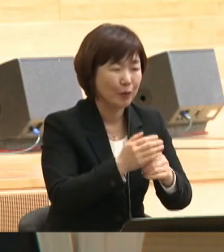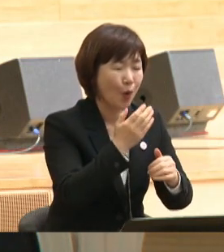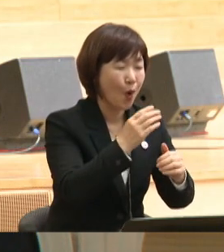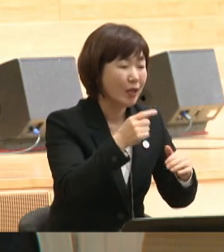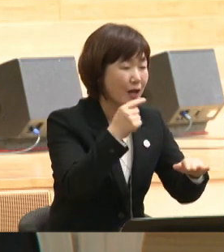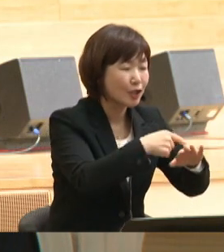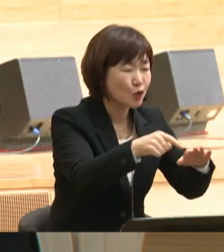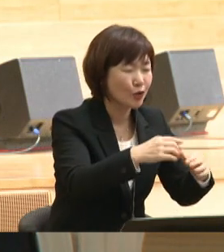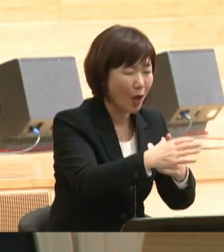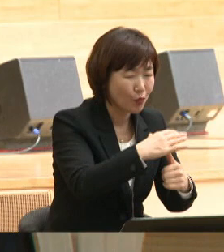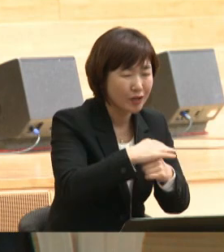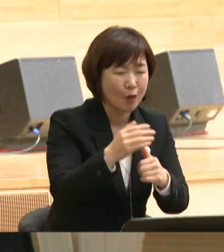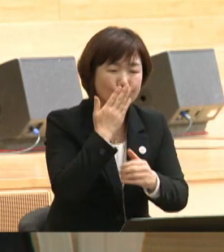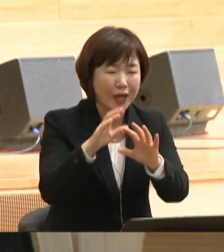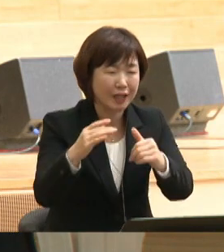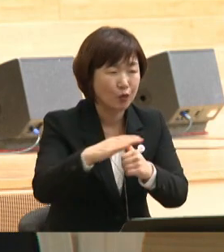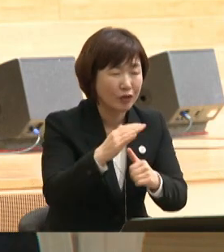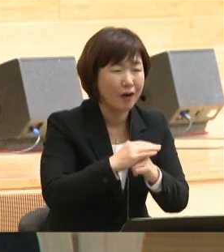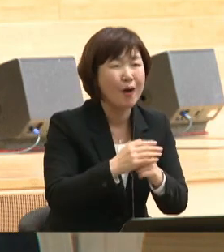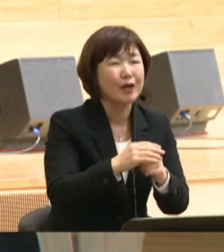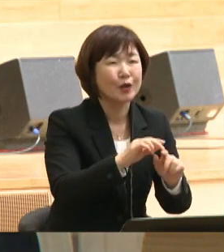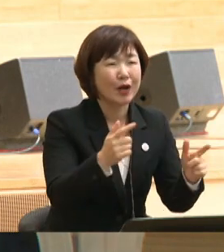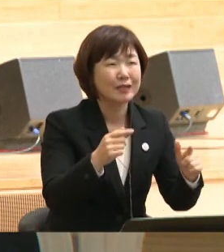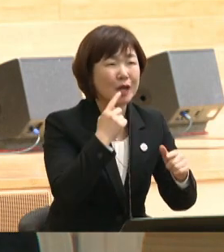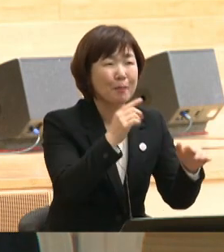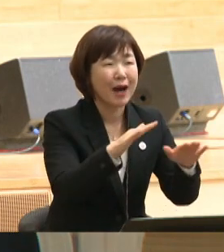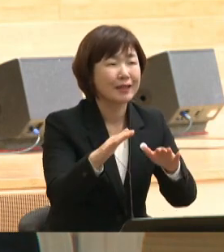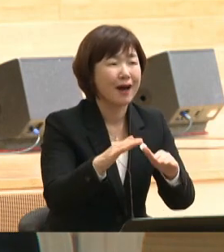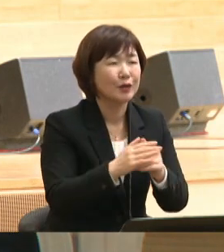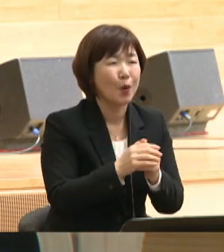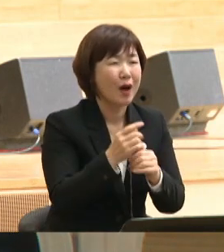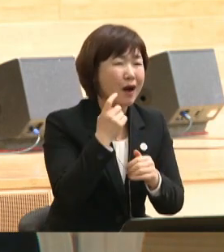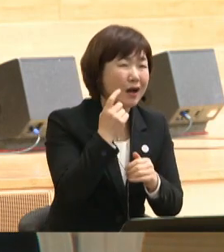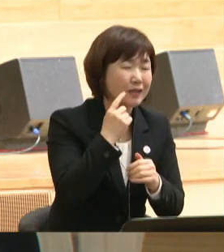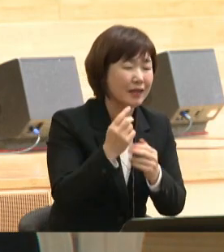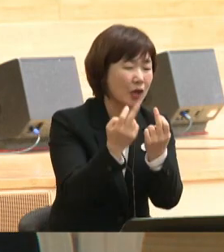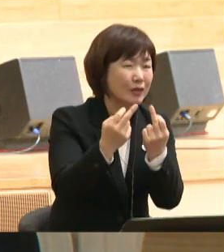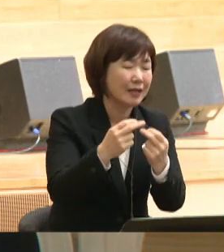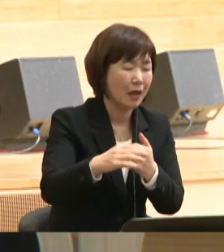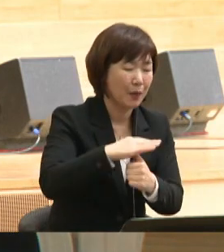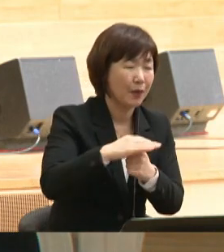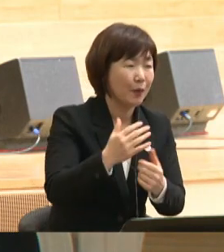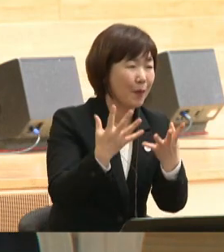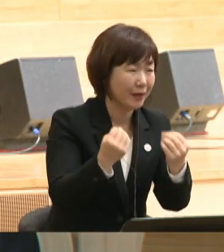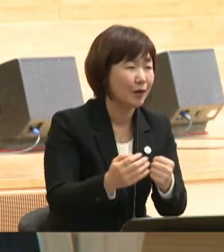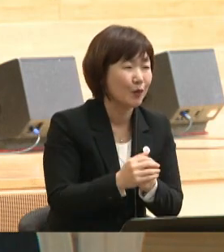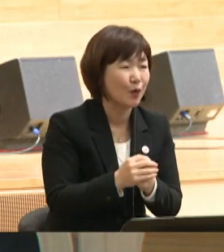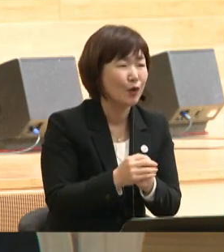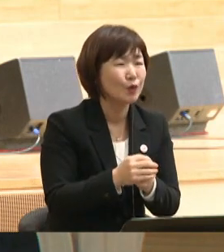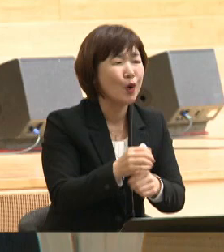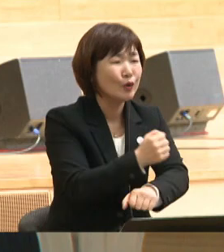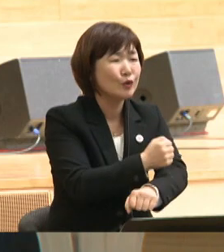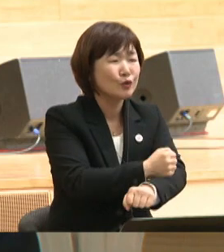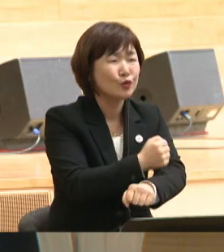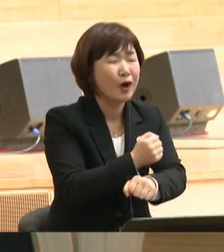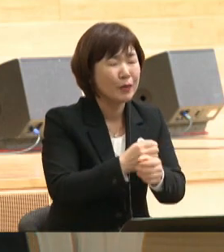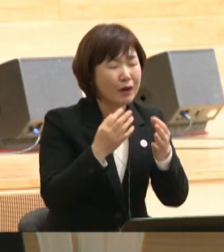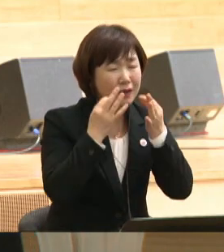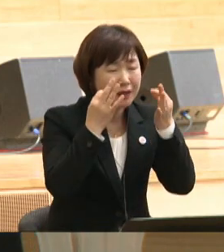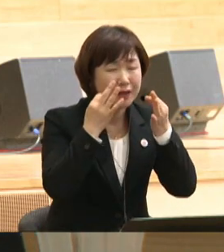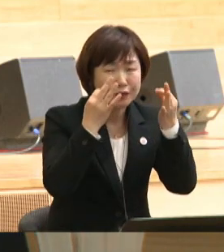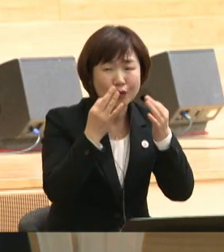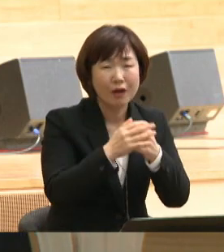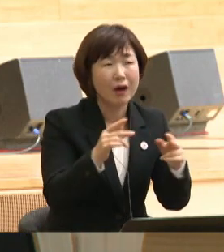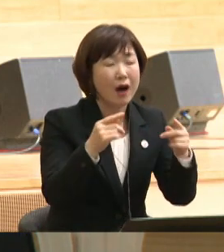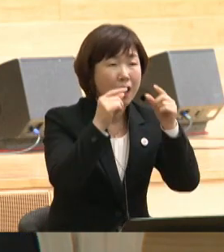위험과 신의 위험과 광야의 위험과 바다의 위험과 거짓 형제 중에 위험을 당하고 또 수고하며 애쓰고